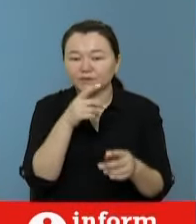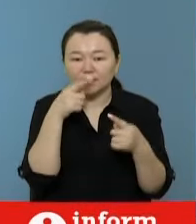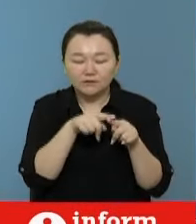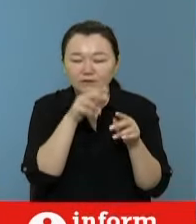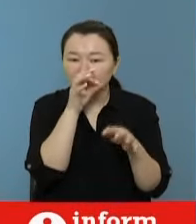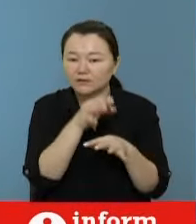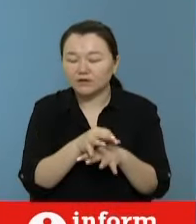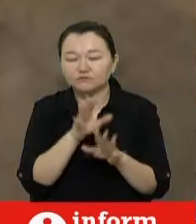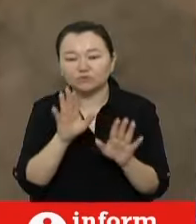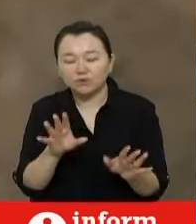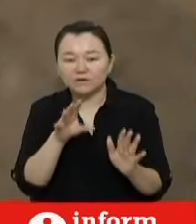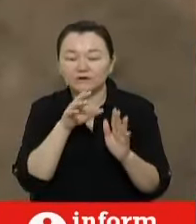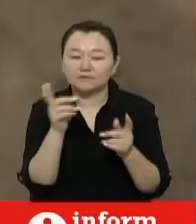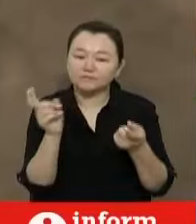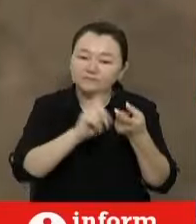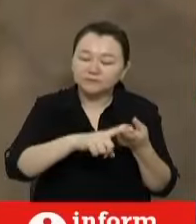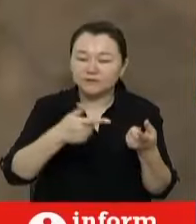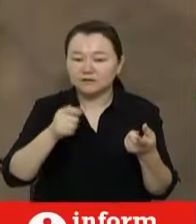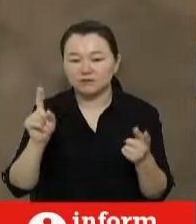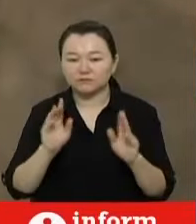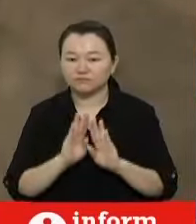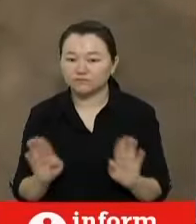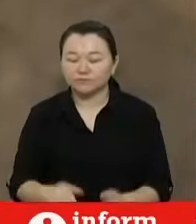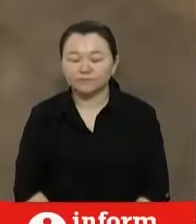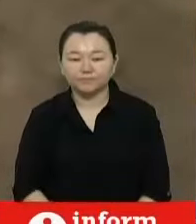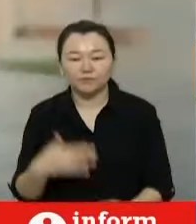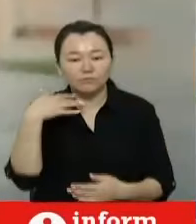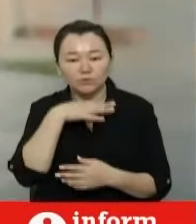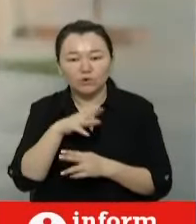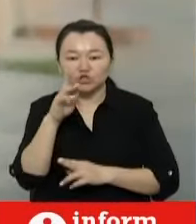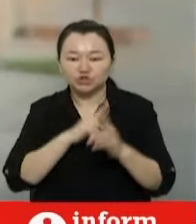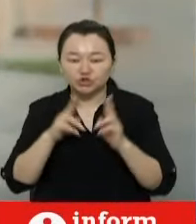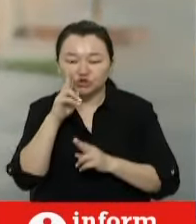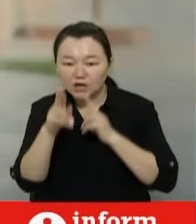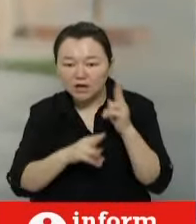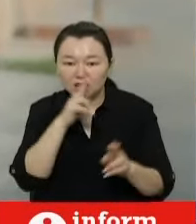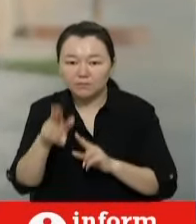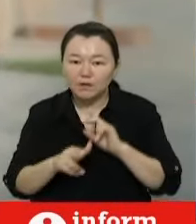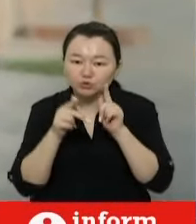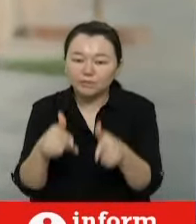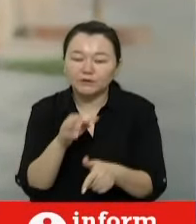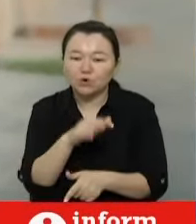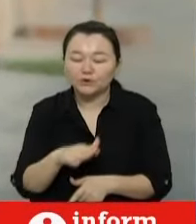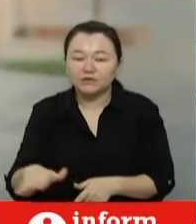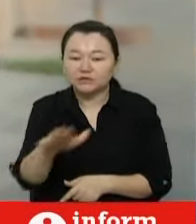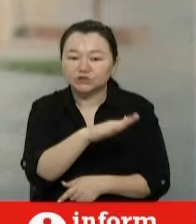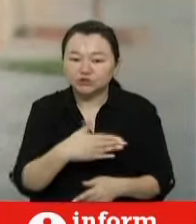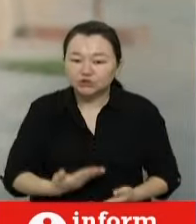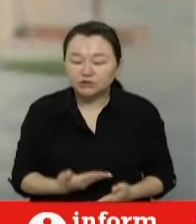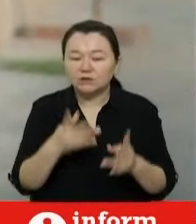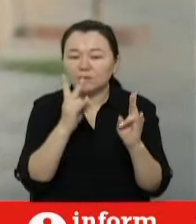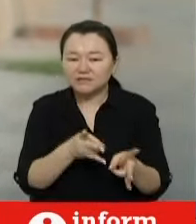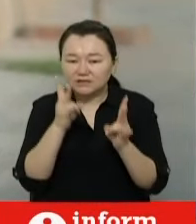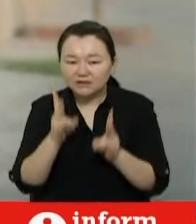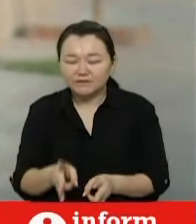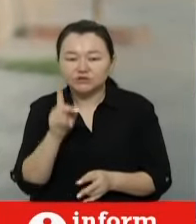отвечают лишь за подведение газа к дому. Сегодня много жалоб поступает от жителей, пострадавших, а